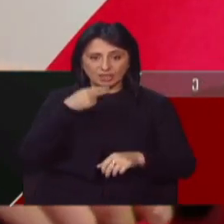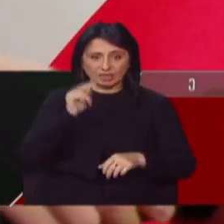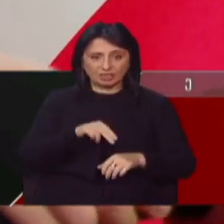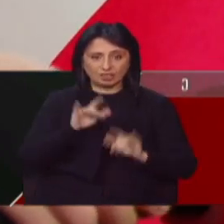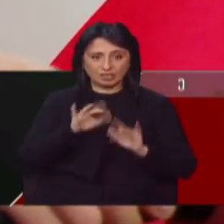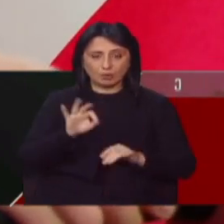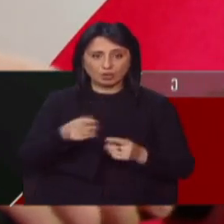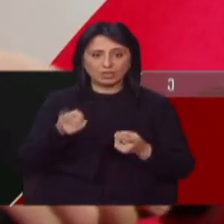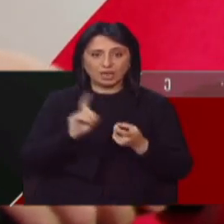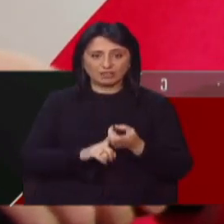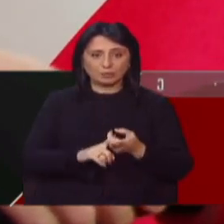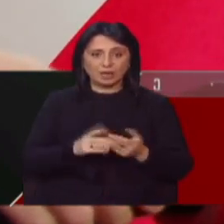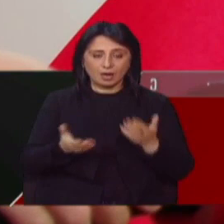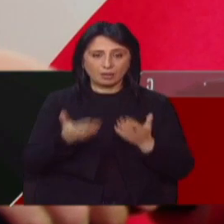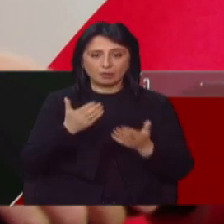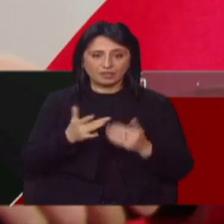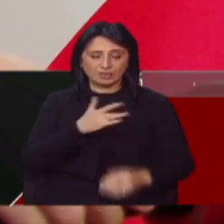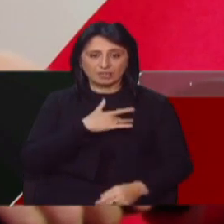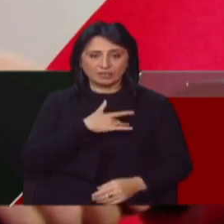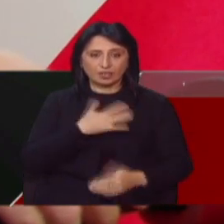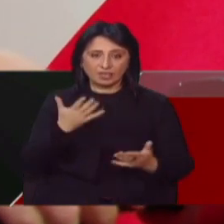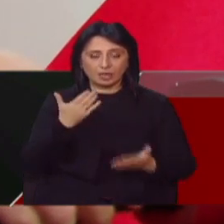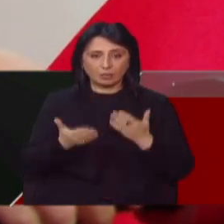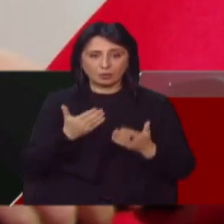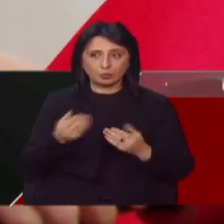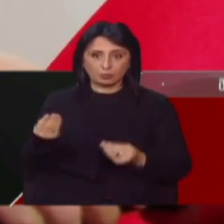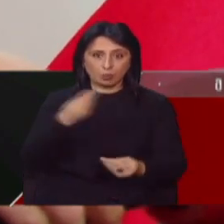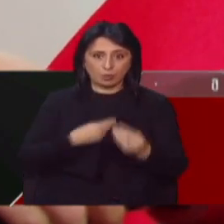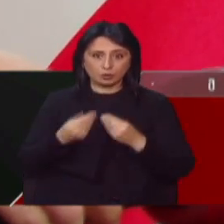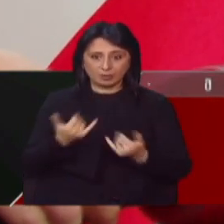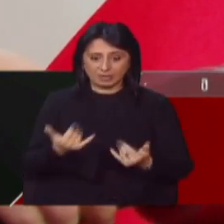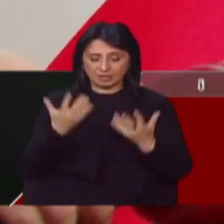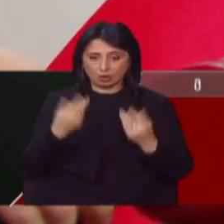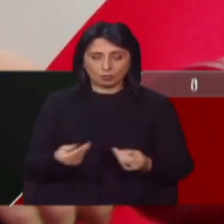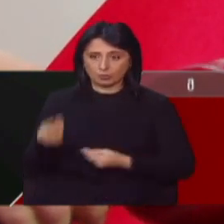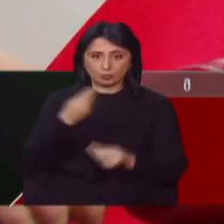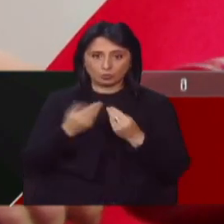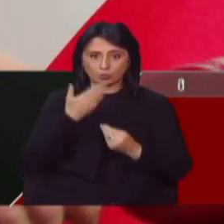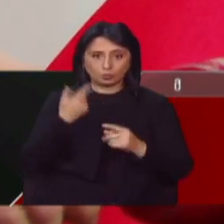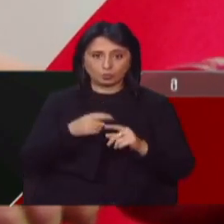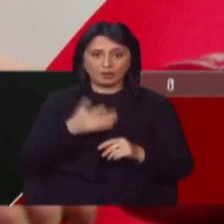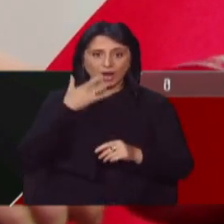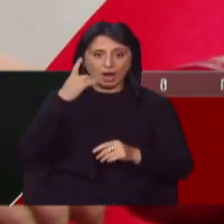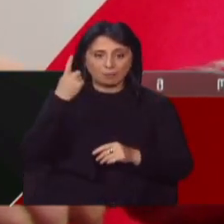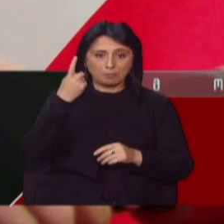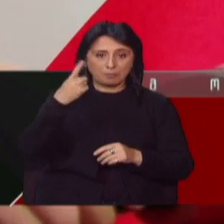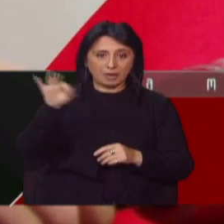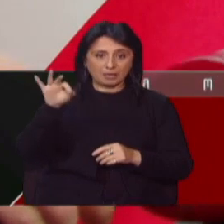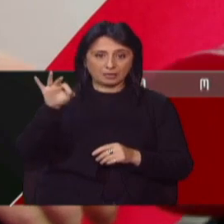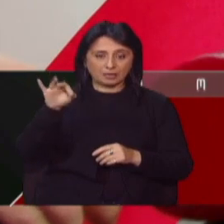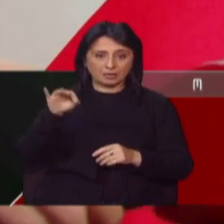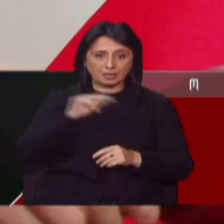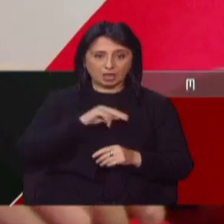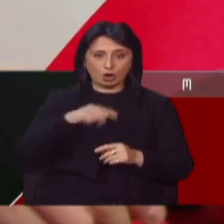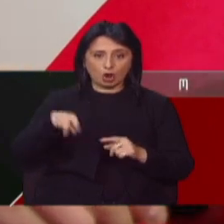დანაშაულების საქმიანობასთან დაკავშირებით, ალბათ სავარაუდოდ დიდი ალბათობით მოგვაწვდნენ, თუმცა დღესდღეობით გარდა ამერიკის შეერთებული შტატების